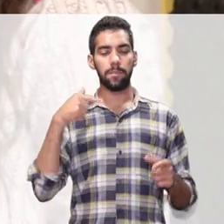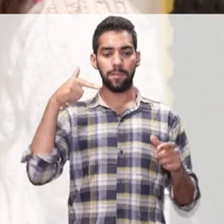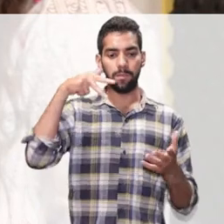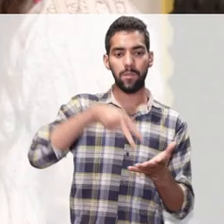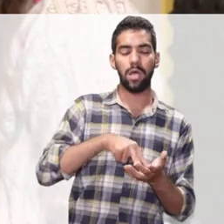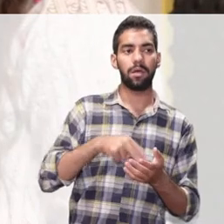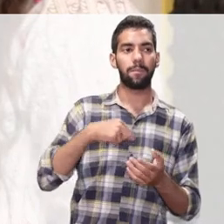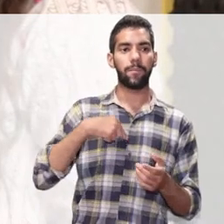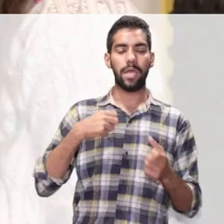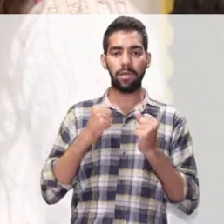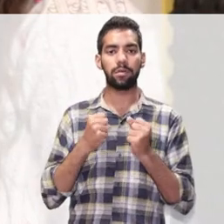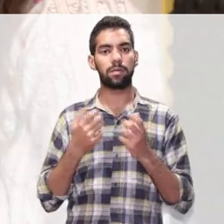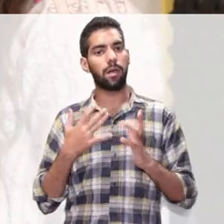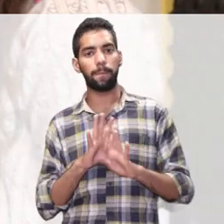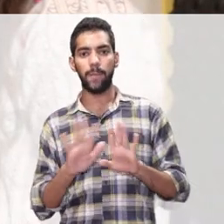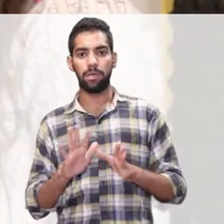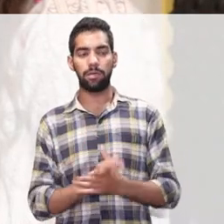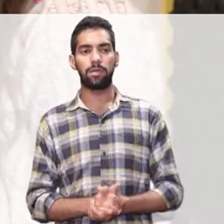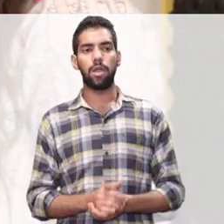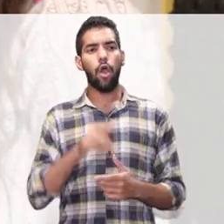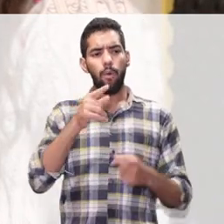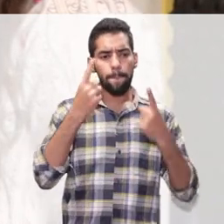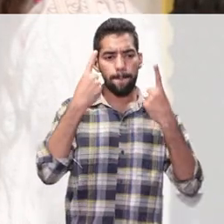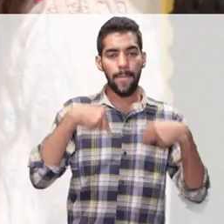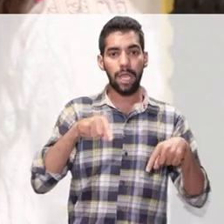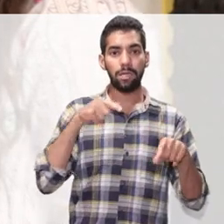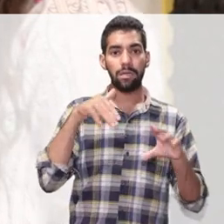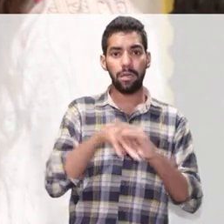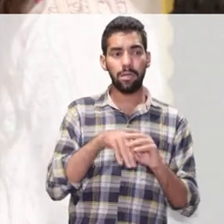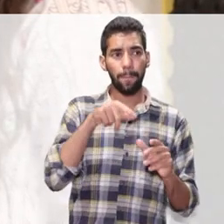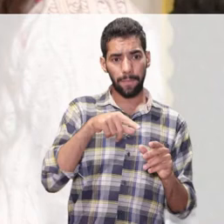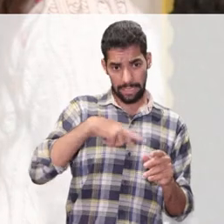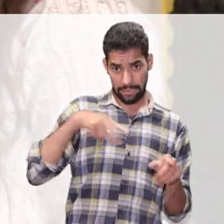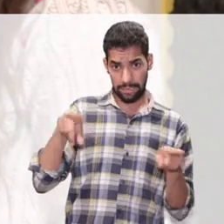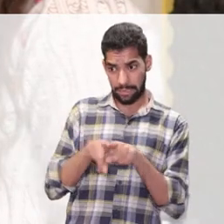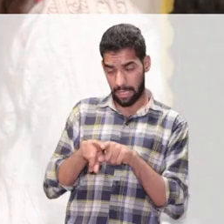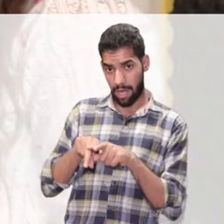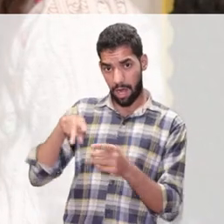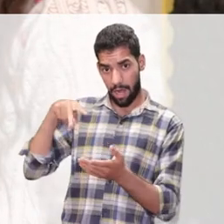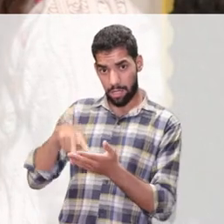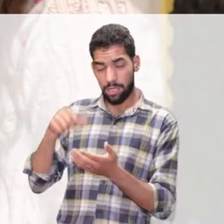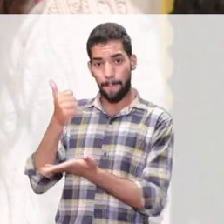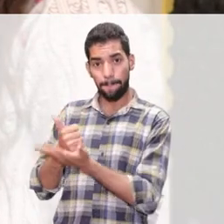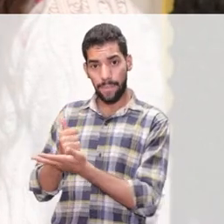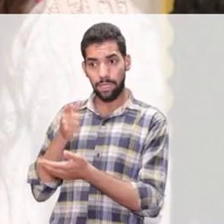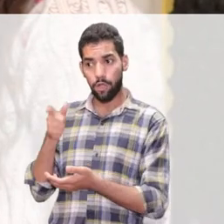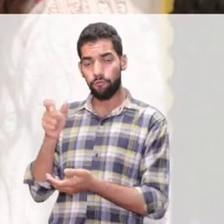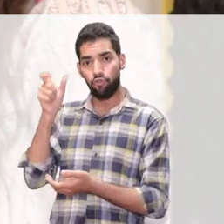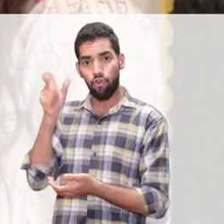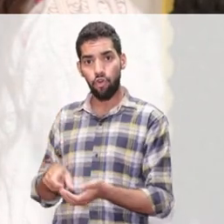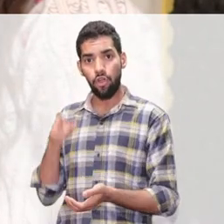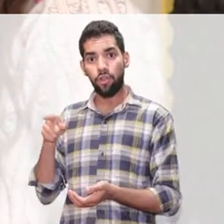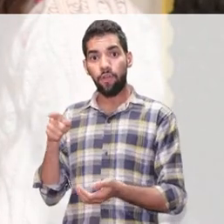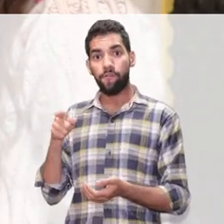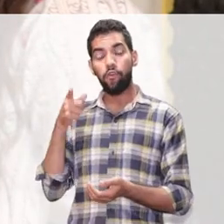टाइट हग आई नो बट व्हेन उसी मीटिंग में जो अगला बंदर बैठा हुआ था जो मेरे से सीनियर था ही